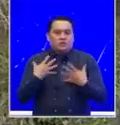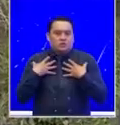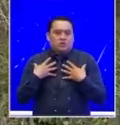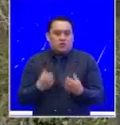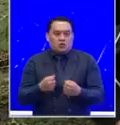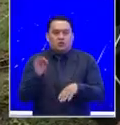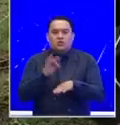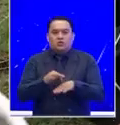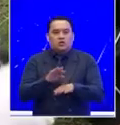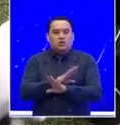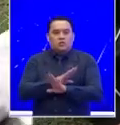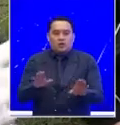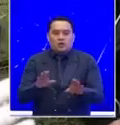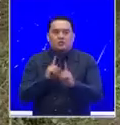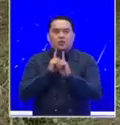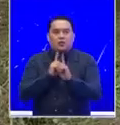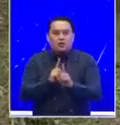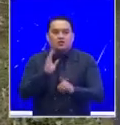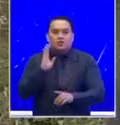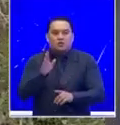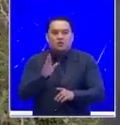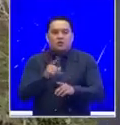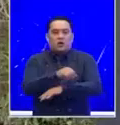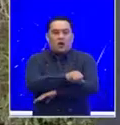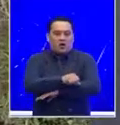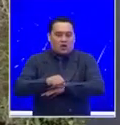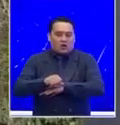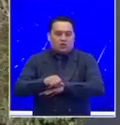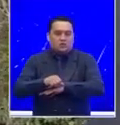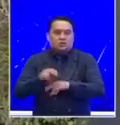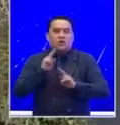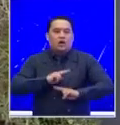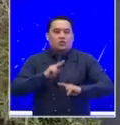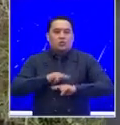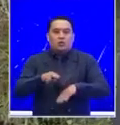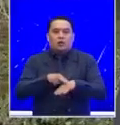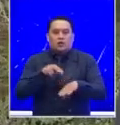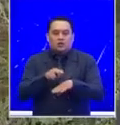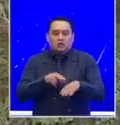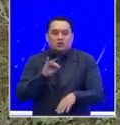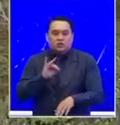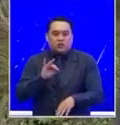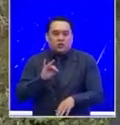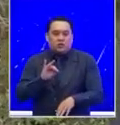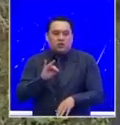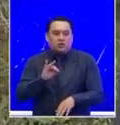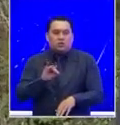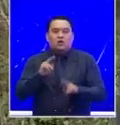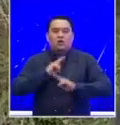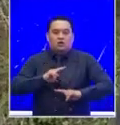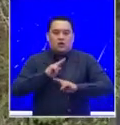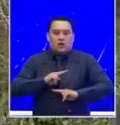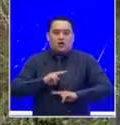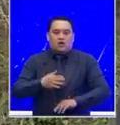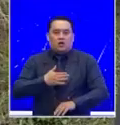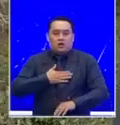не болейте. Везде вас сопровождают на границах сотрудники полиции. Там такие же коллеги,